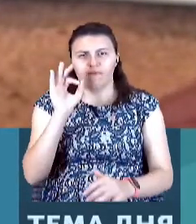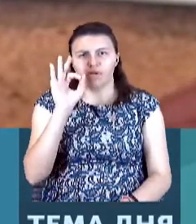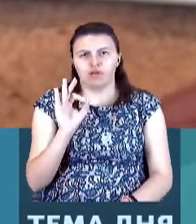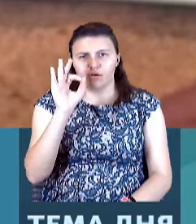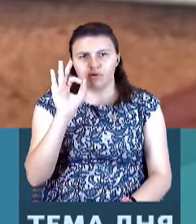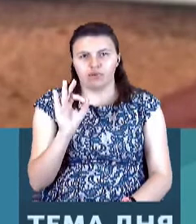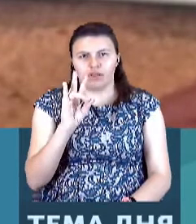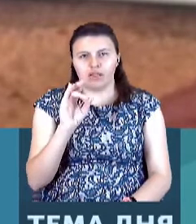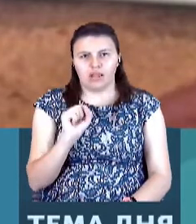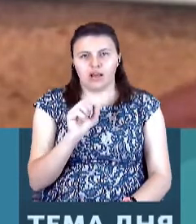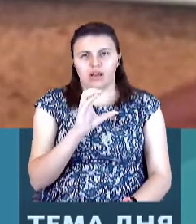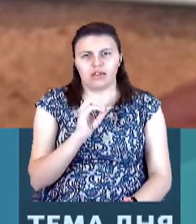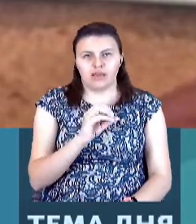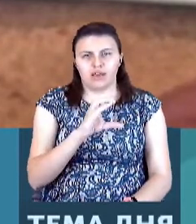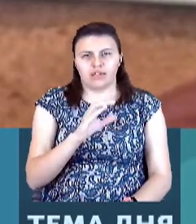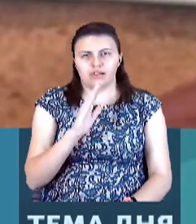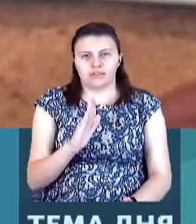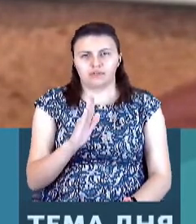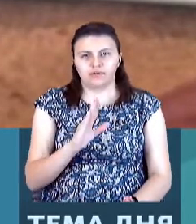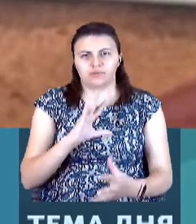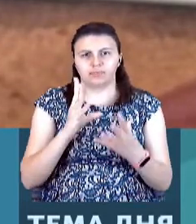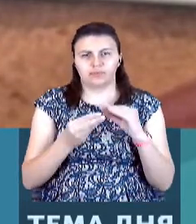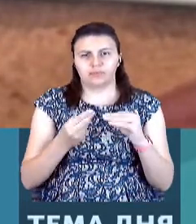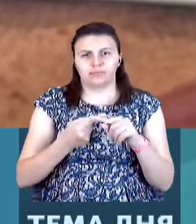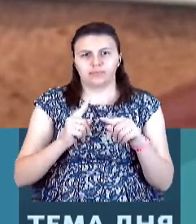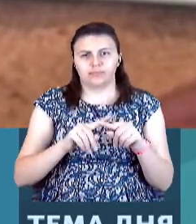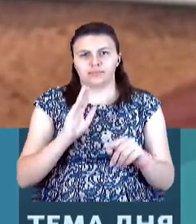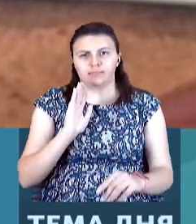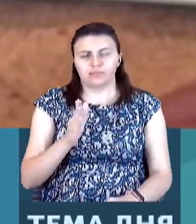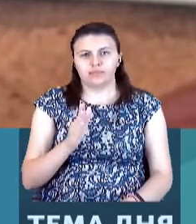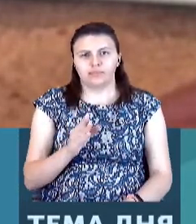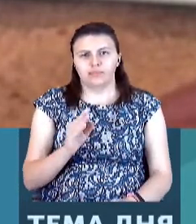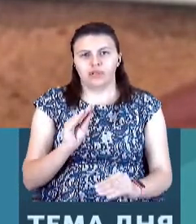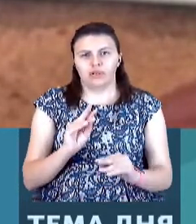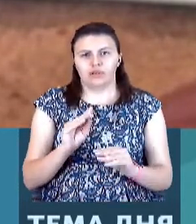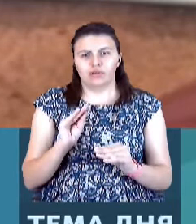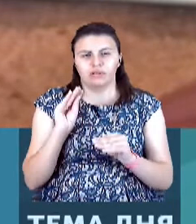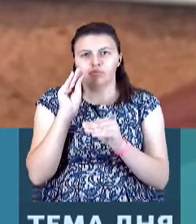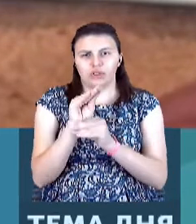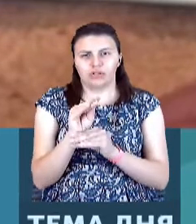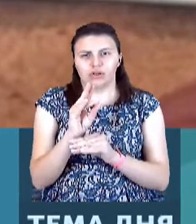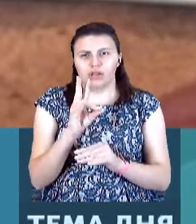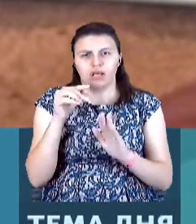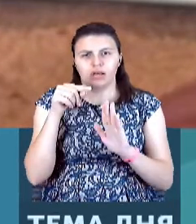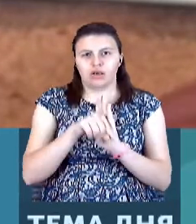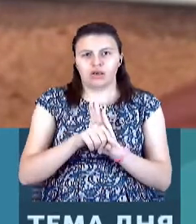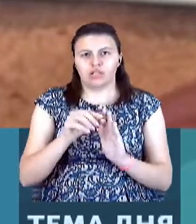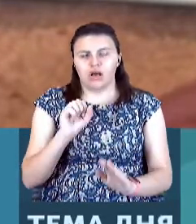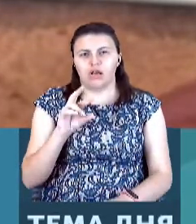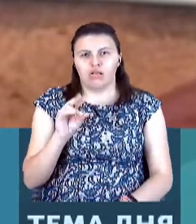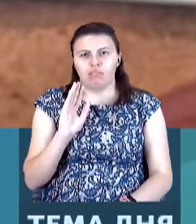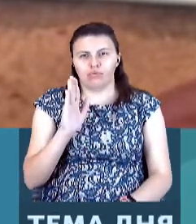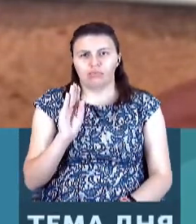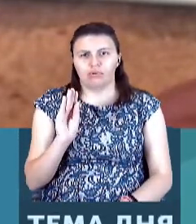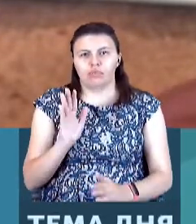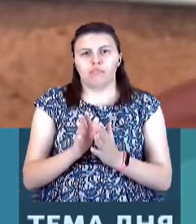відраховується на ЄСВ. Тобто, це, ну, в принципі, це буде так само відсоткове збільшення, незначне, але воно все-таки буде зараз більше. Якщо ви називаєте